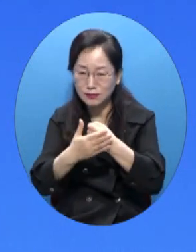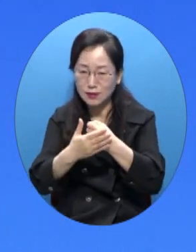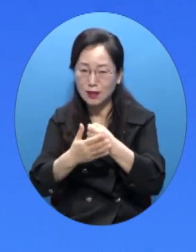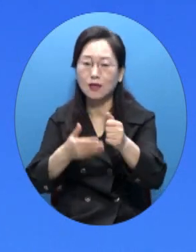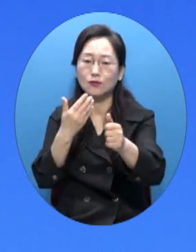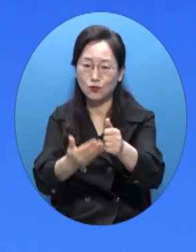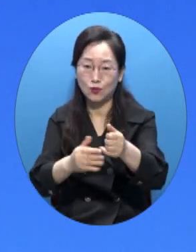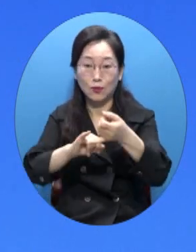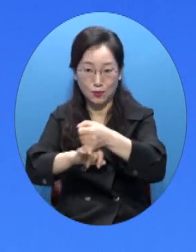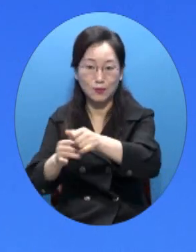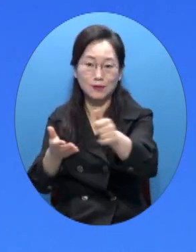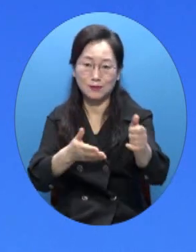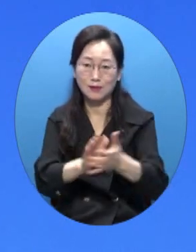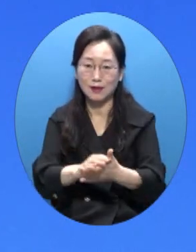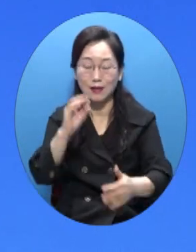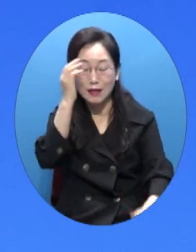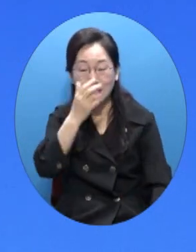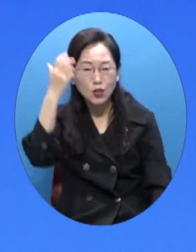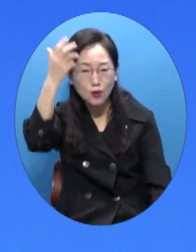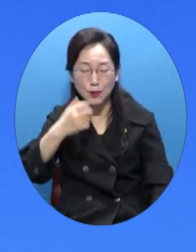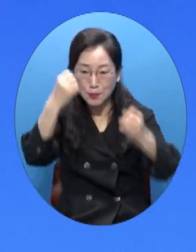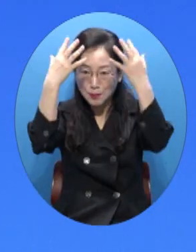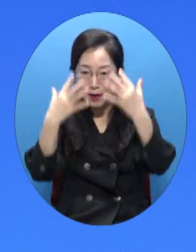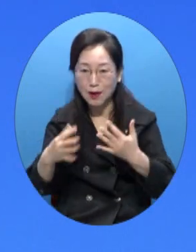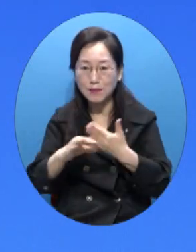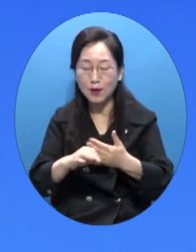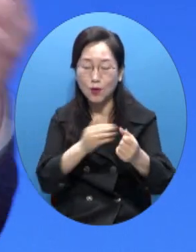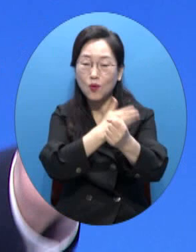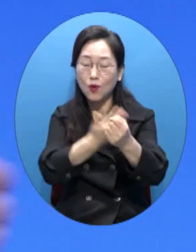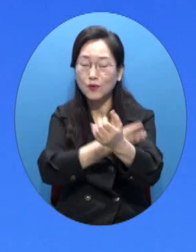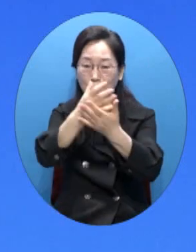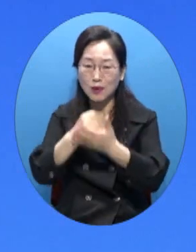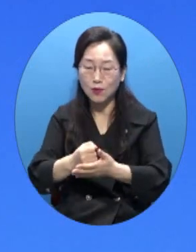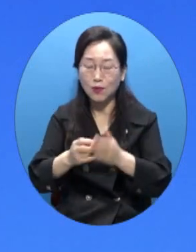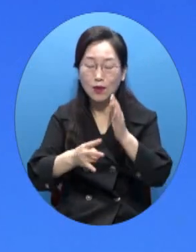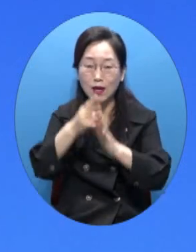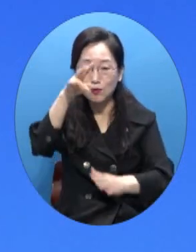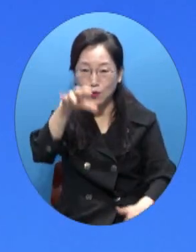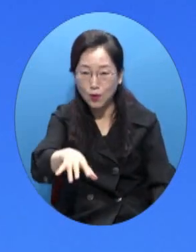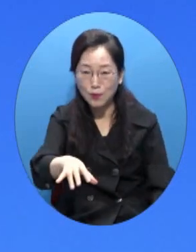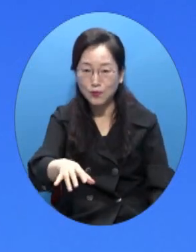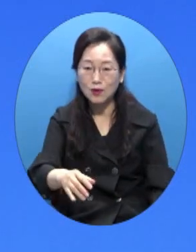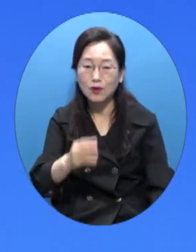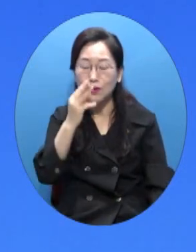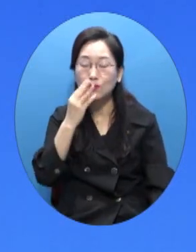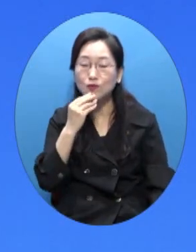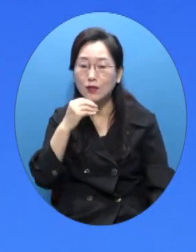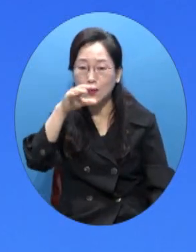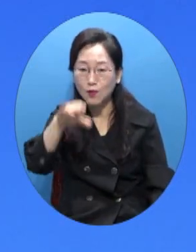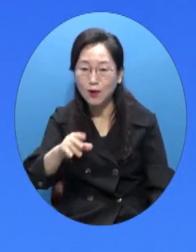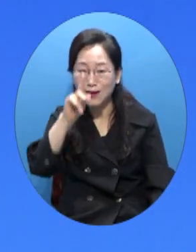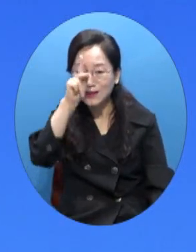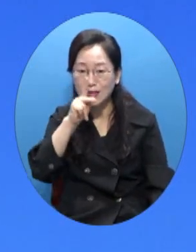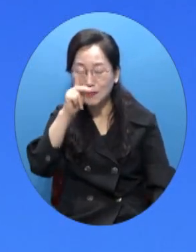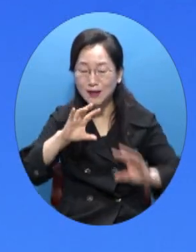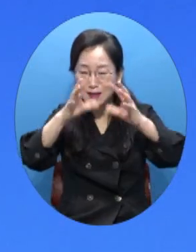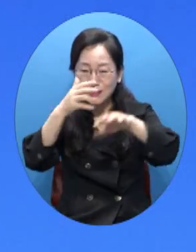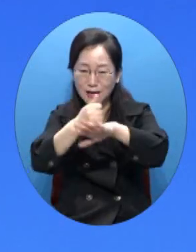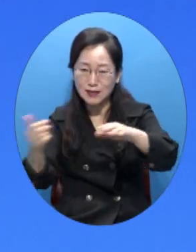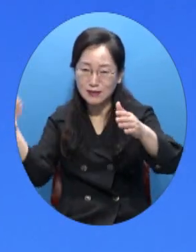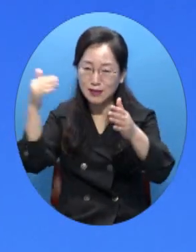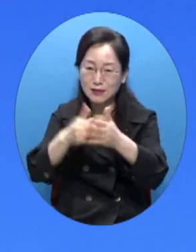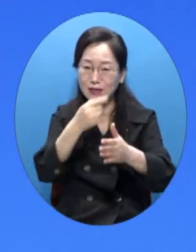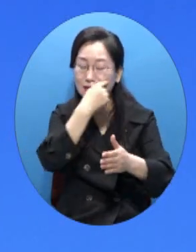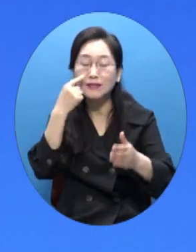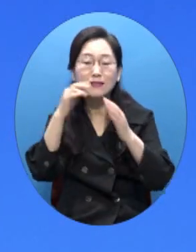줄로 믿습니다. 성령이 너에게 임하시면 내가 권능을 받고 예루살렘과 온 유대와 사마리아 땅까지 이르러 내